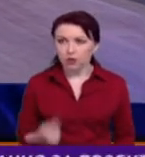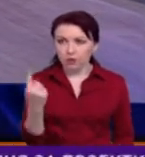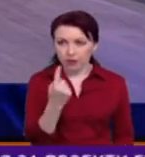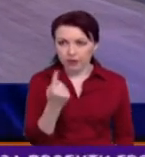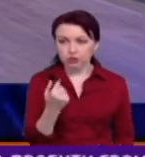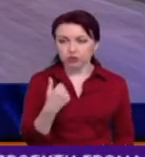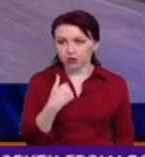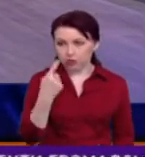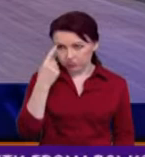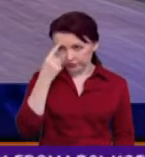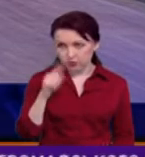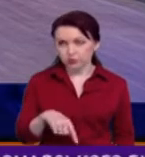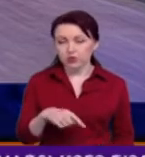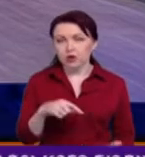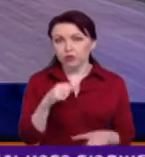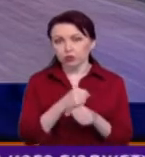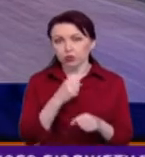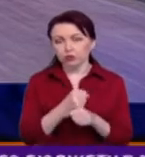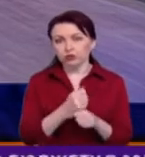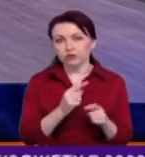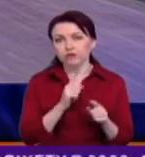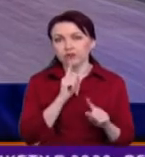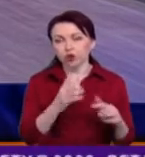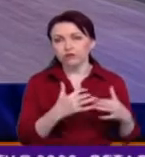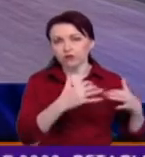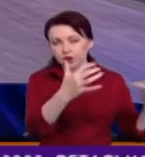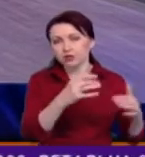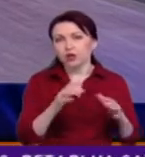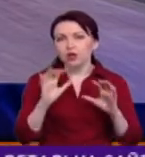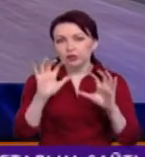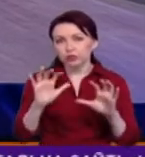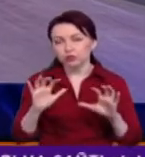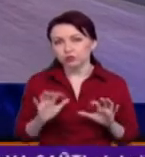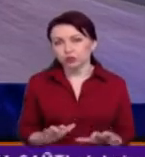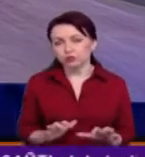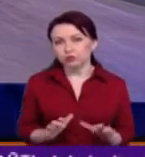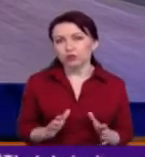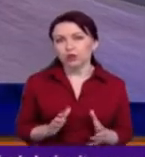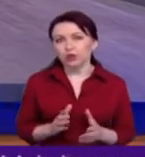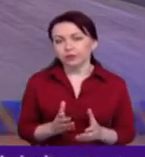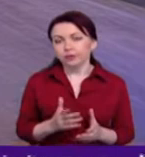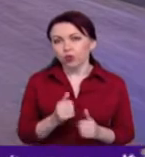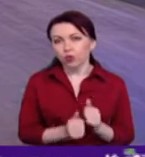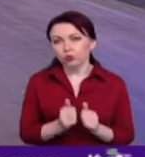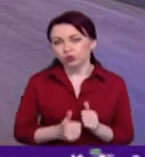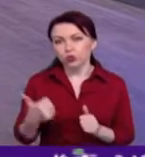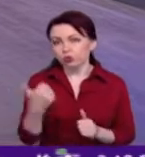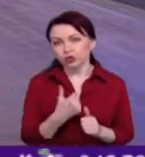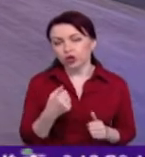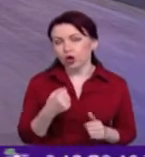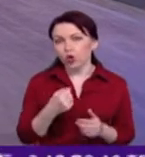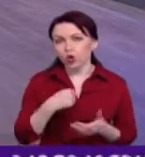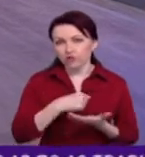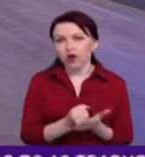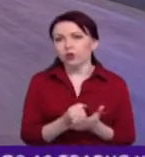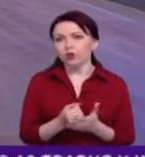Я свідомий по тій роботі Верховної Ради, яка і по тим законодавчим ініціативам, mm-hmm. які кожного тижня ухвалює